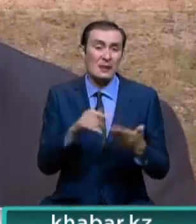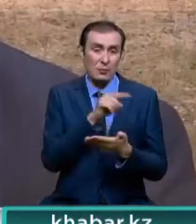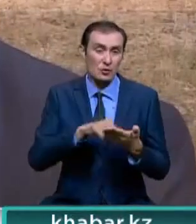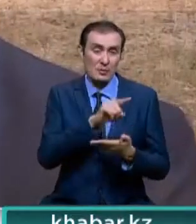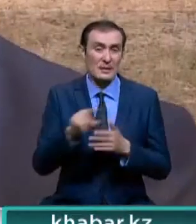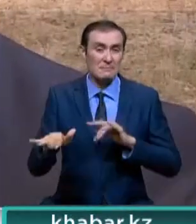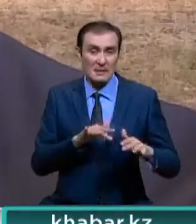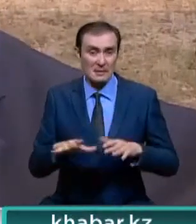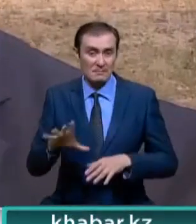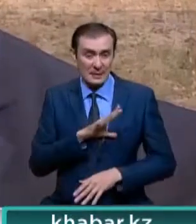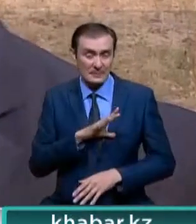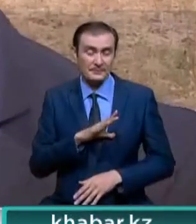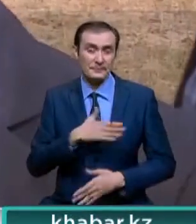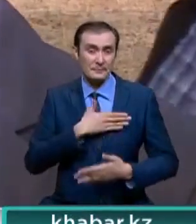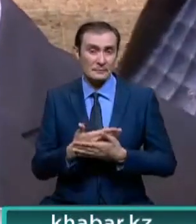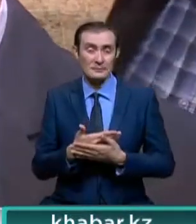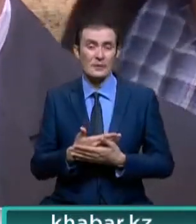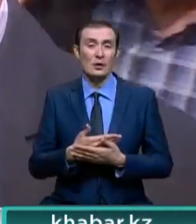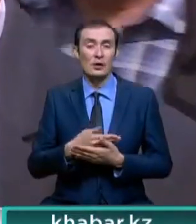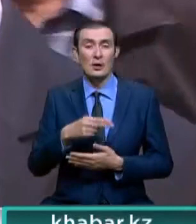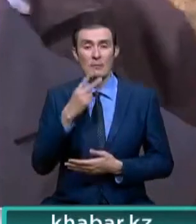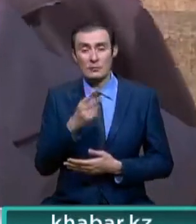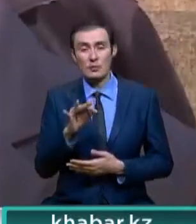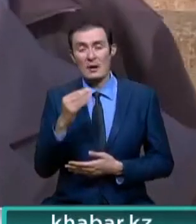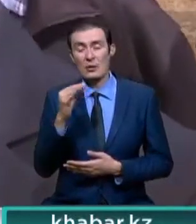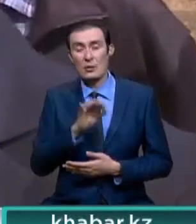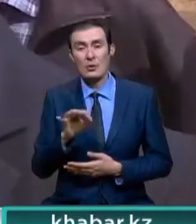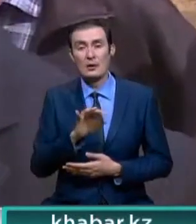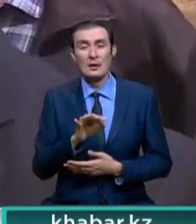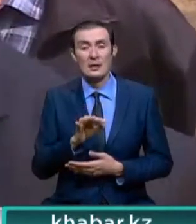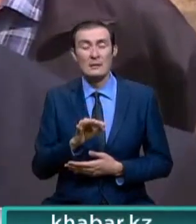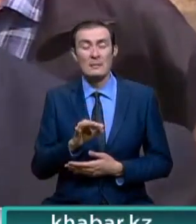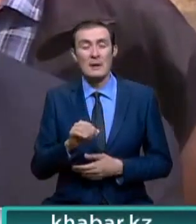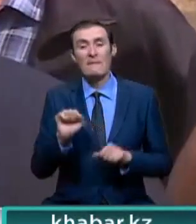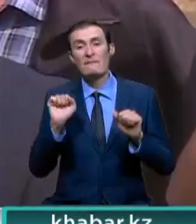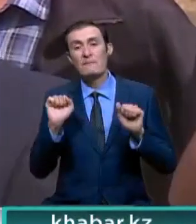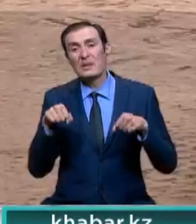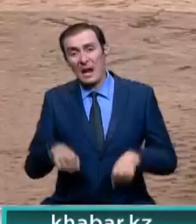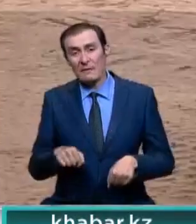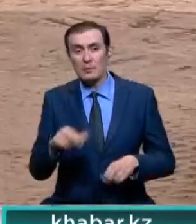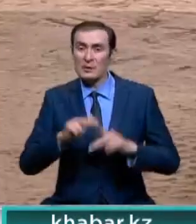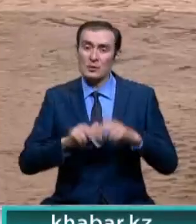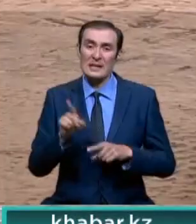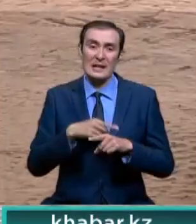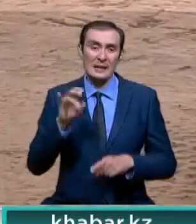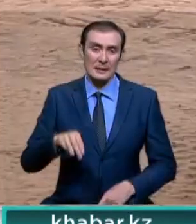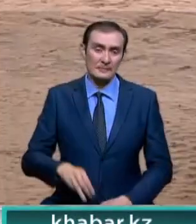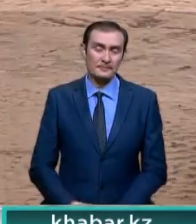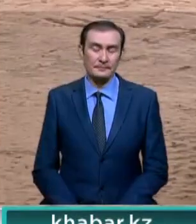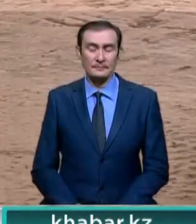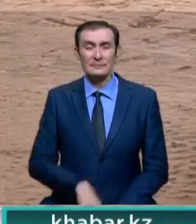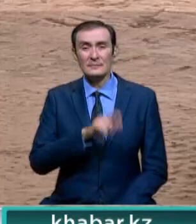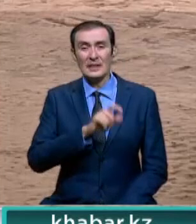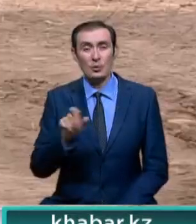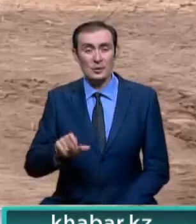приняли меры по качеству и, точнее, законности строительства на данном объекте. Люди